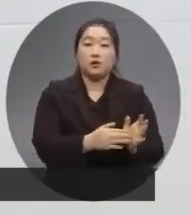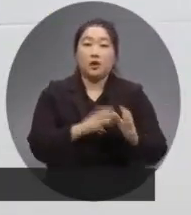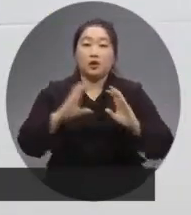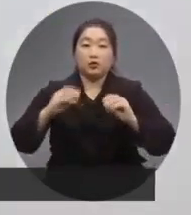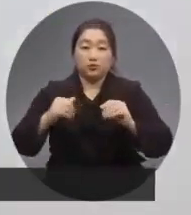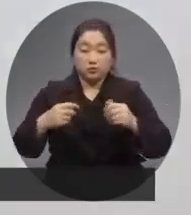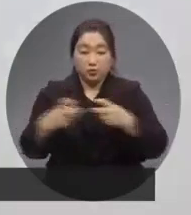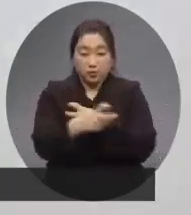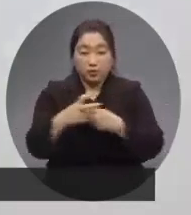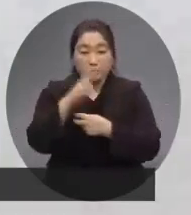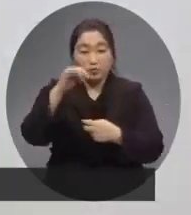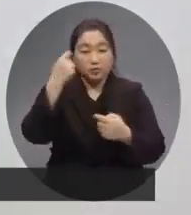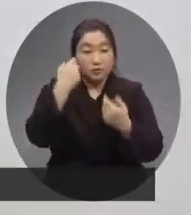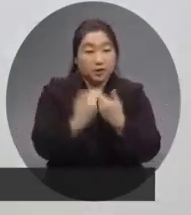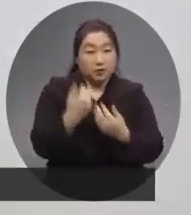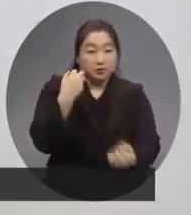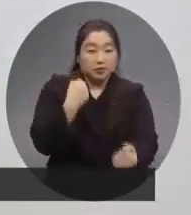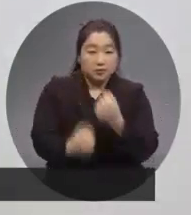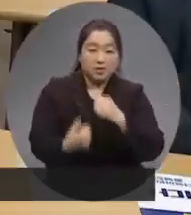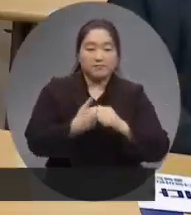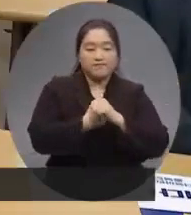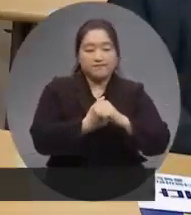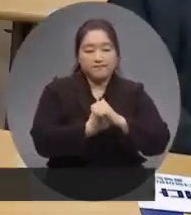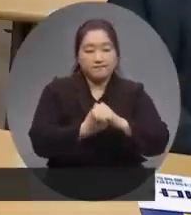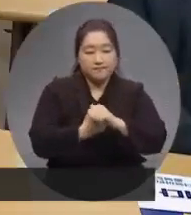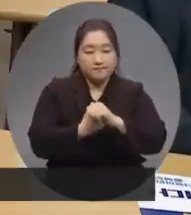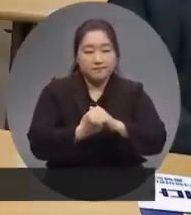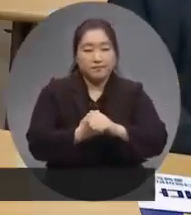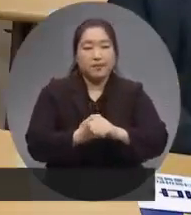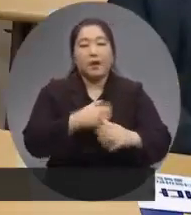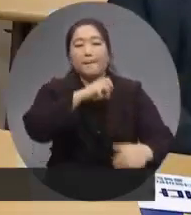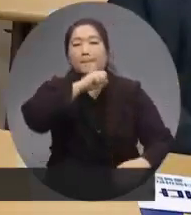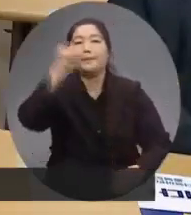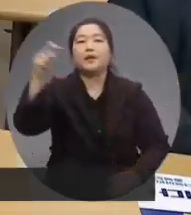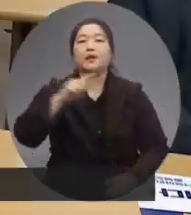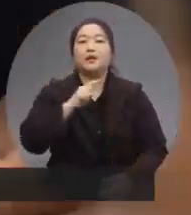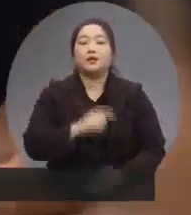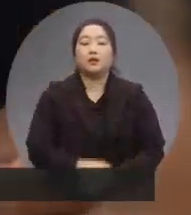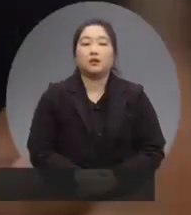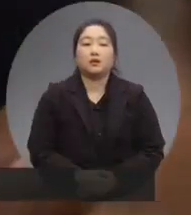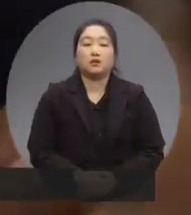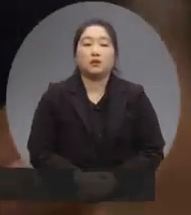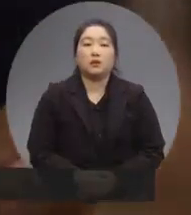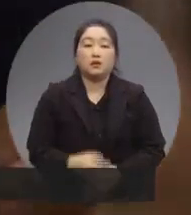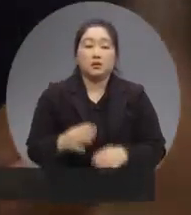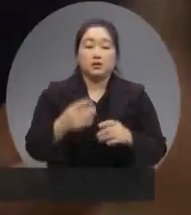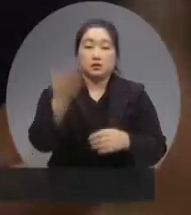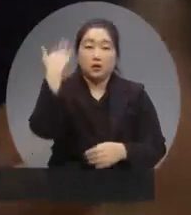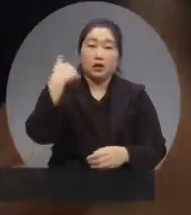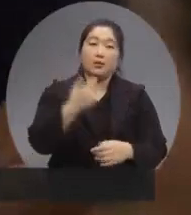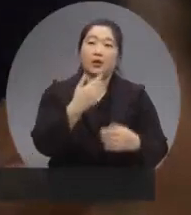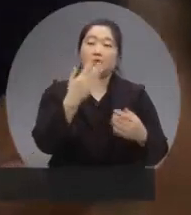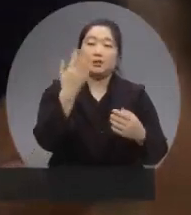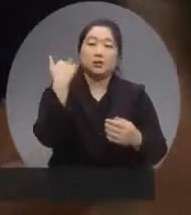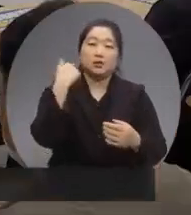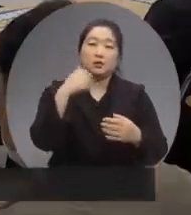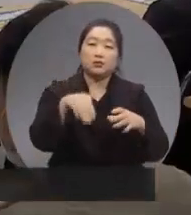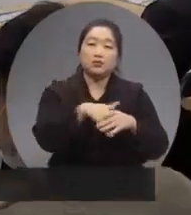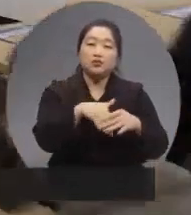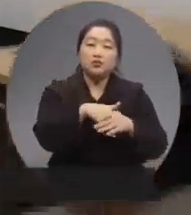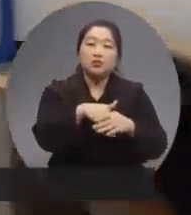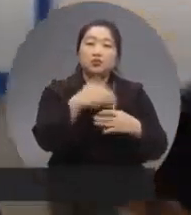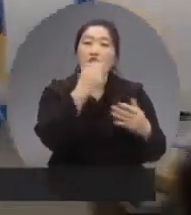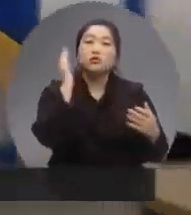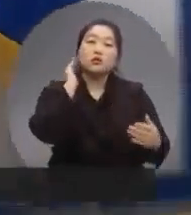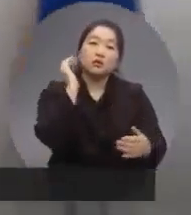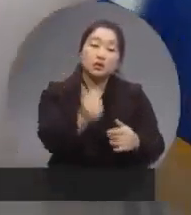반대에도 국가철도망 계획 대안 반영을 이끌어냈다고 강조하더니 지난 정부 핵심 사업이었다.